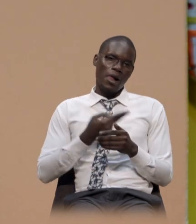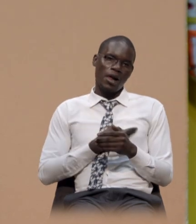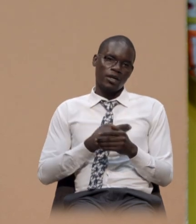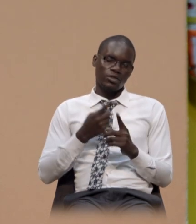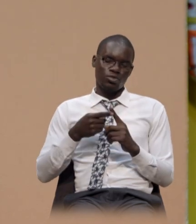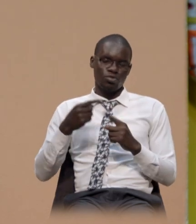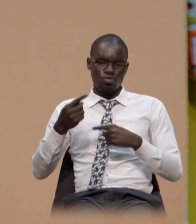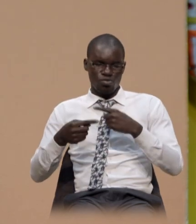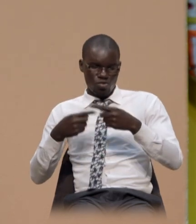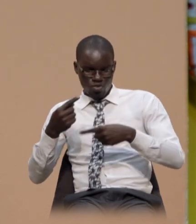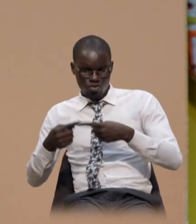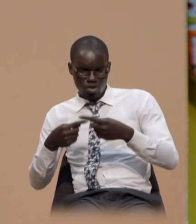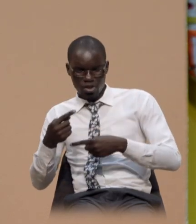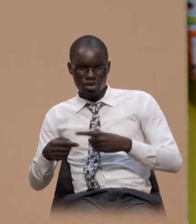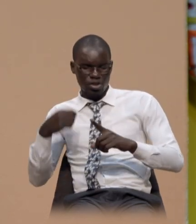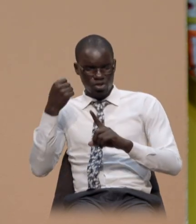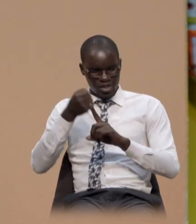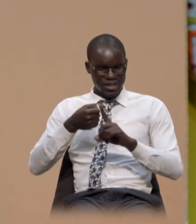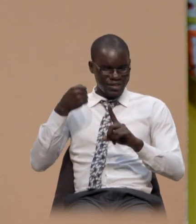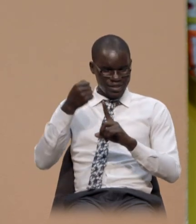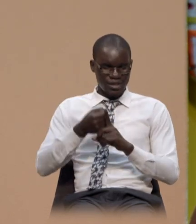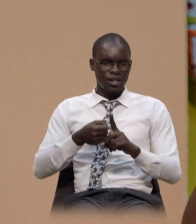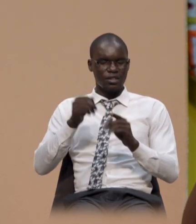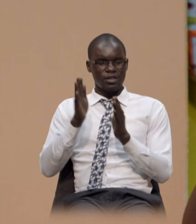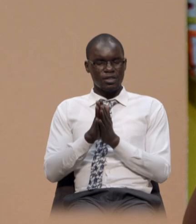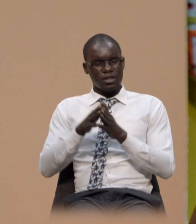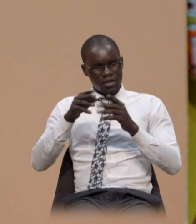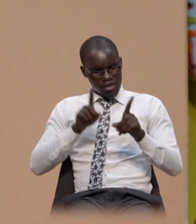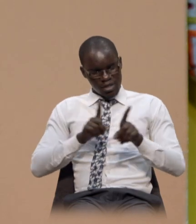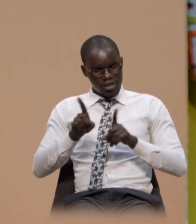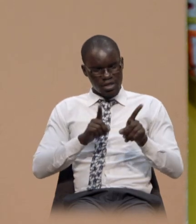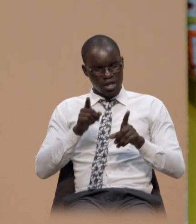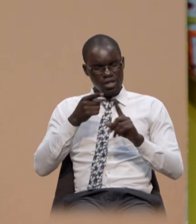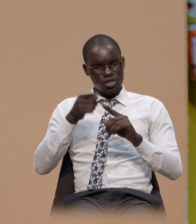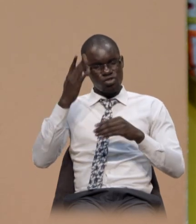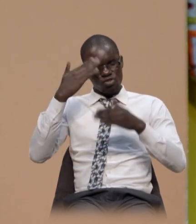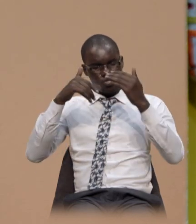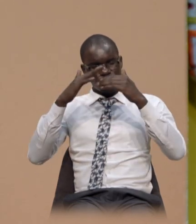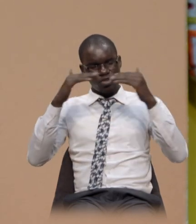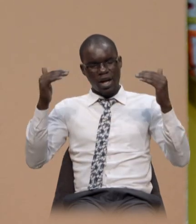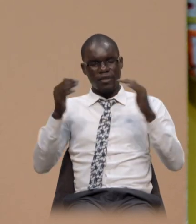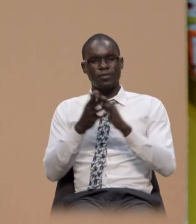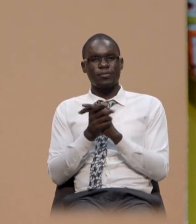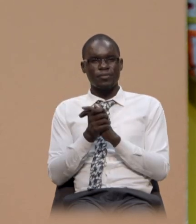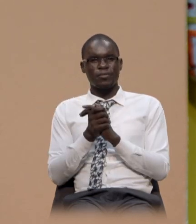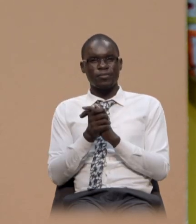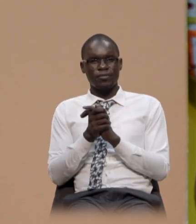kukaza mwendo wetu tukienda mbinguni, kwa sababu hilo ndilo final goal,